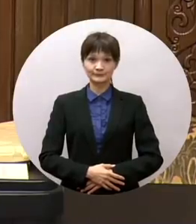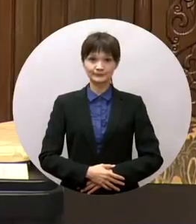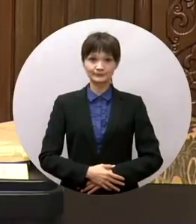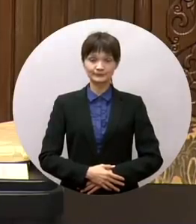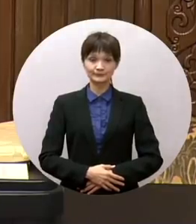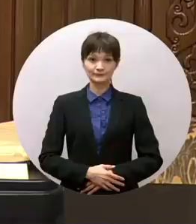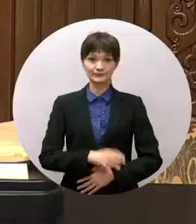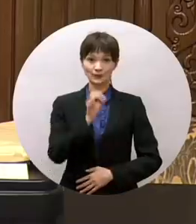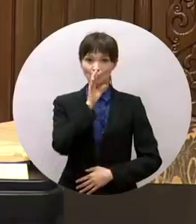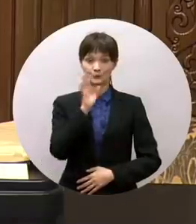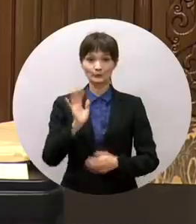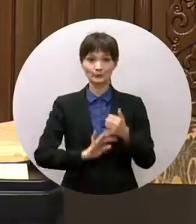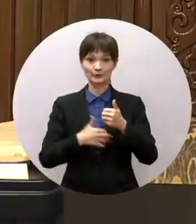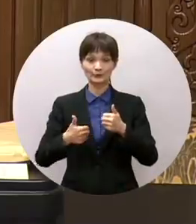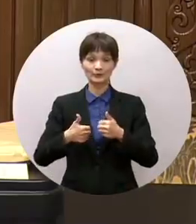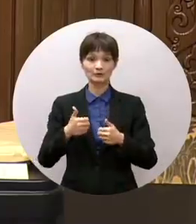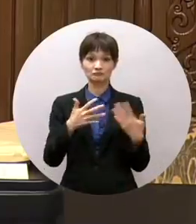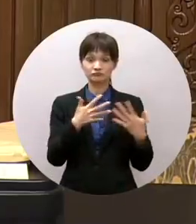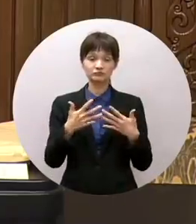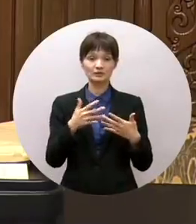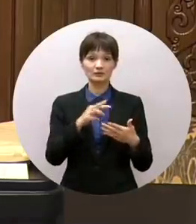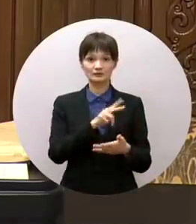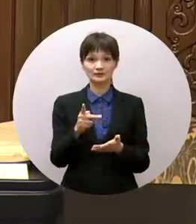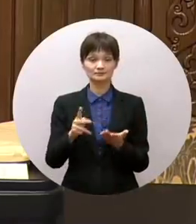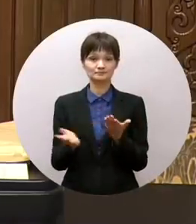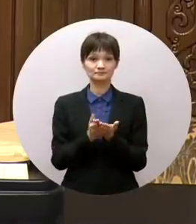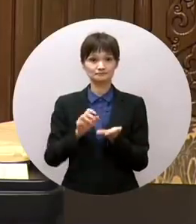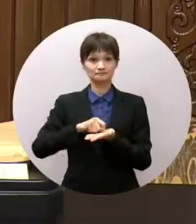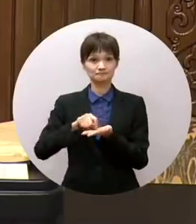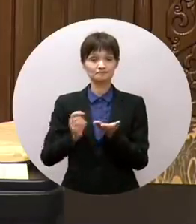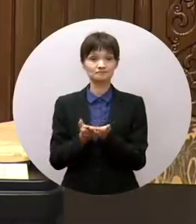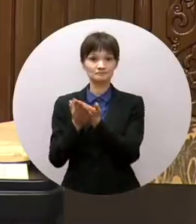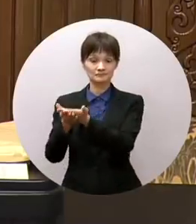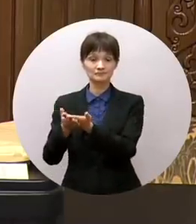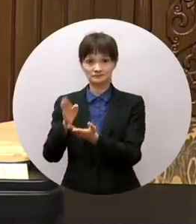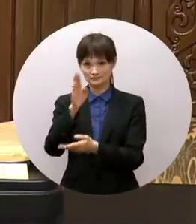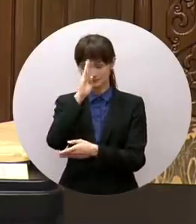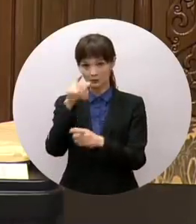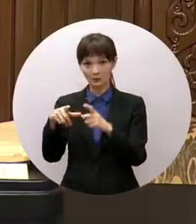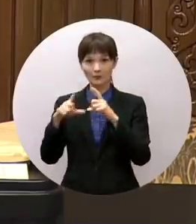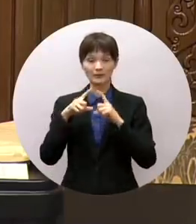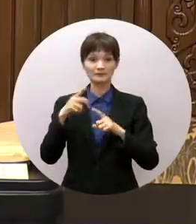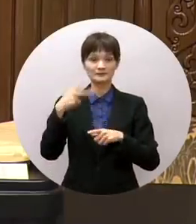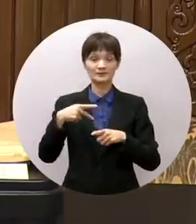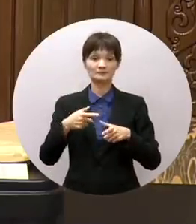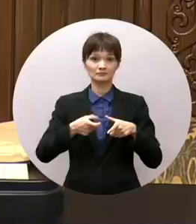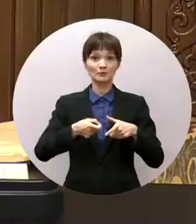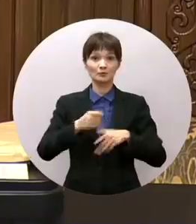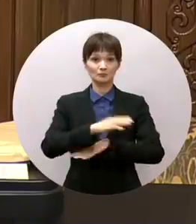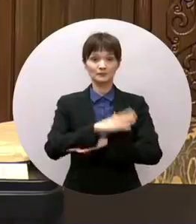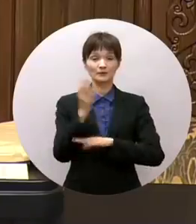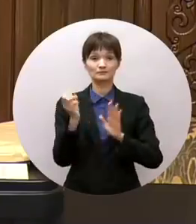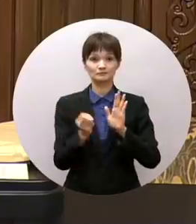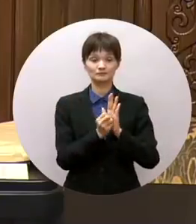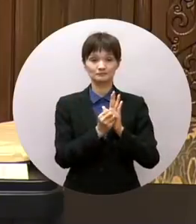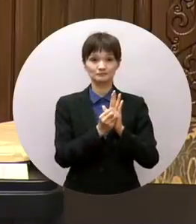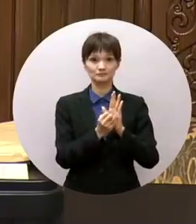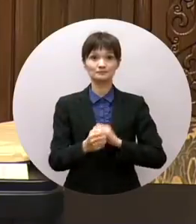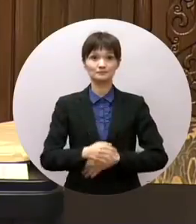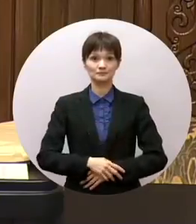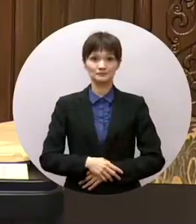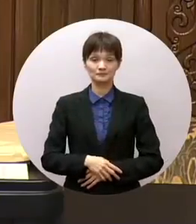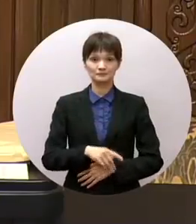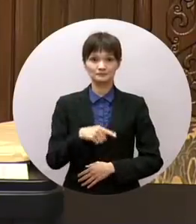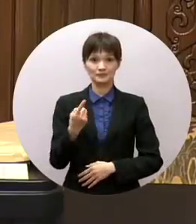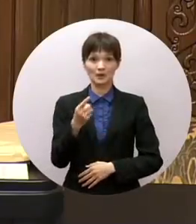吴秉睿委员之质询已书面提出，请行政院书面答复，并列入记录，刊登公报。接着，请吴